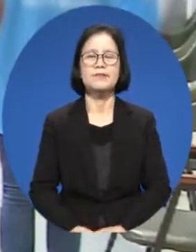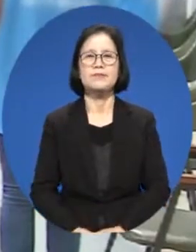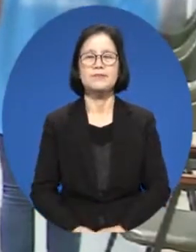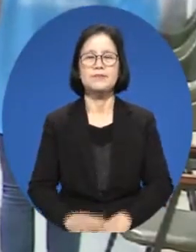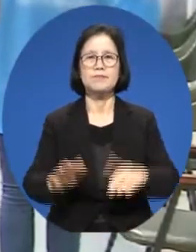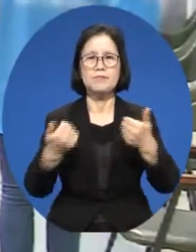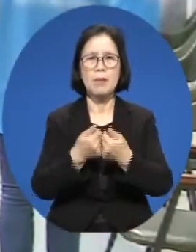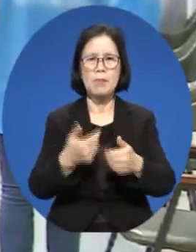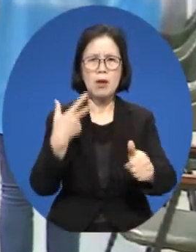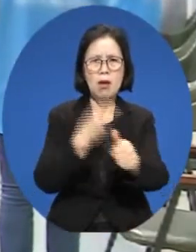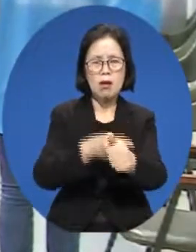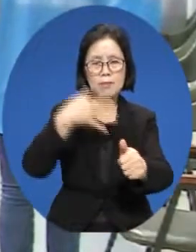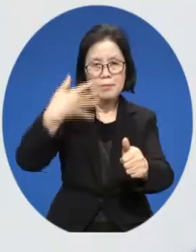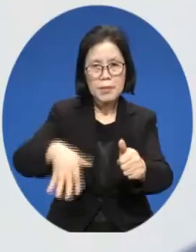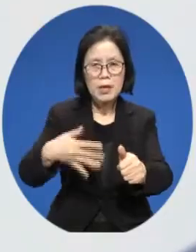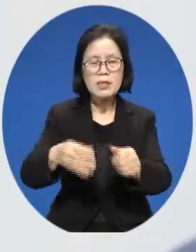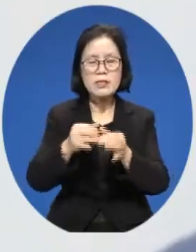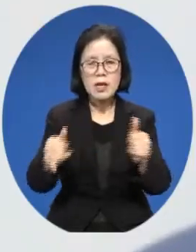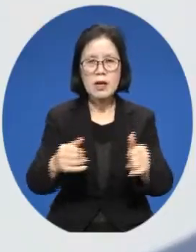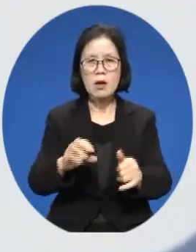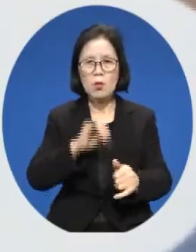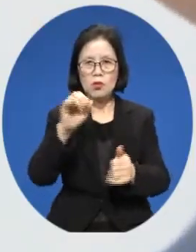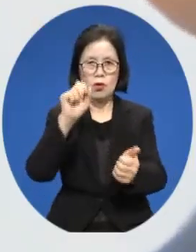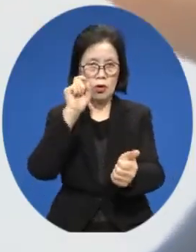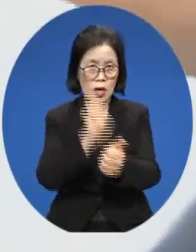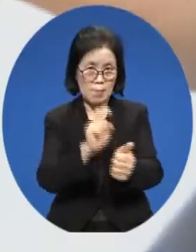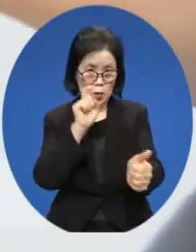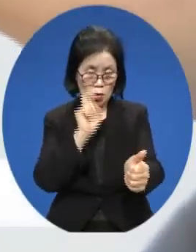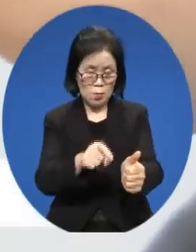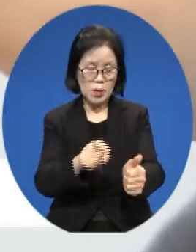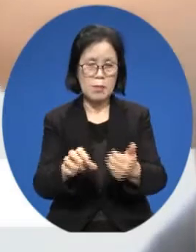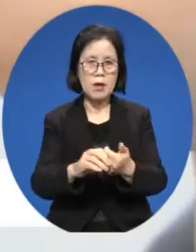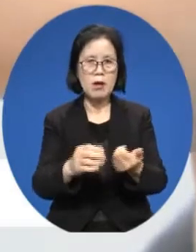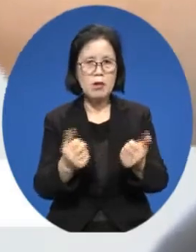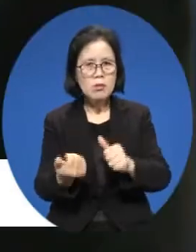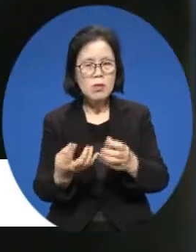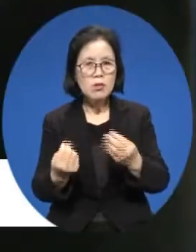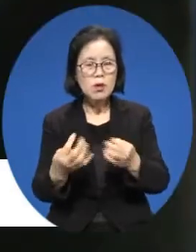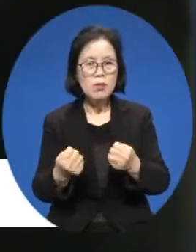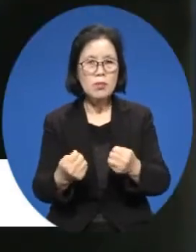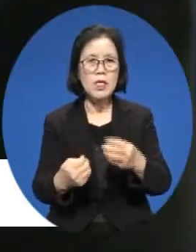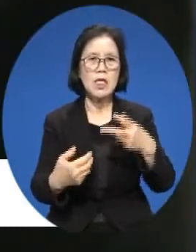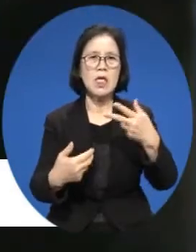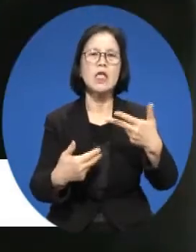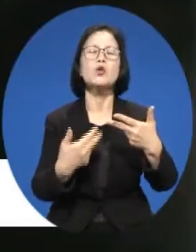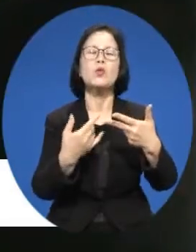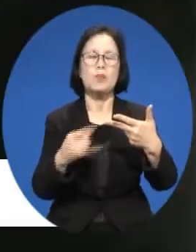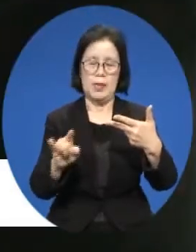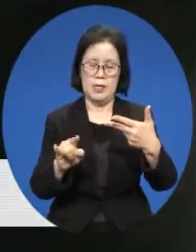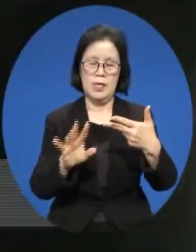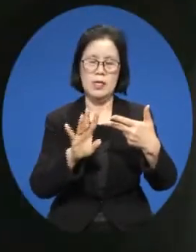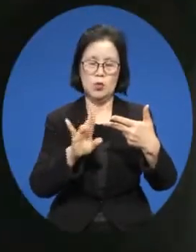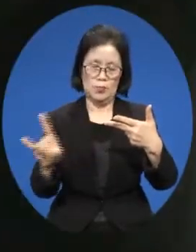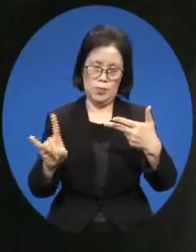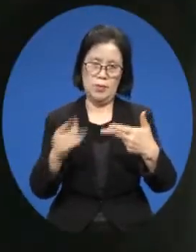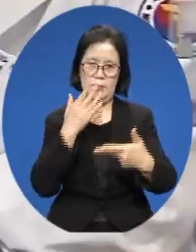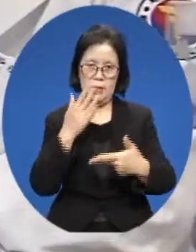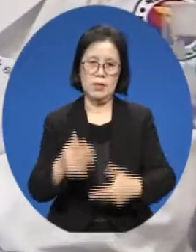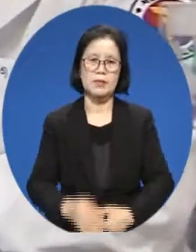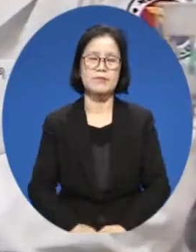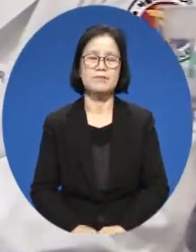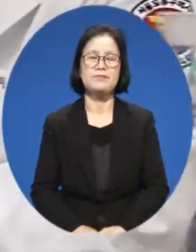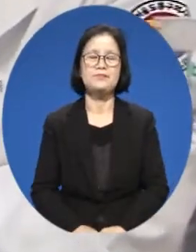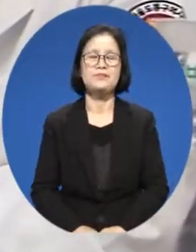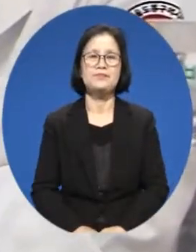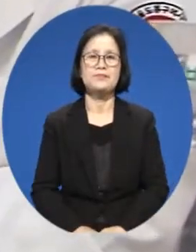반면 미접종자의 경우 오미크론 감염자의 치명률은 계절 독감의 최대 7배에 달한다고 밝혔습니다. 이런